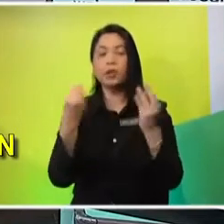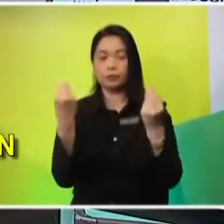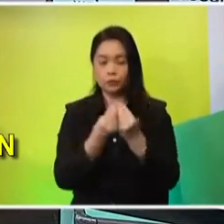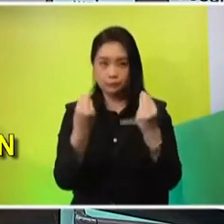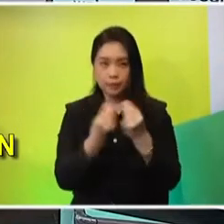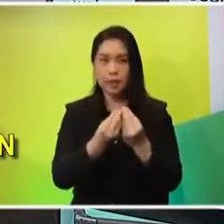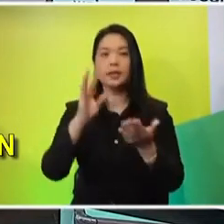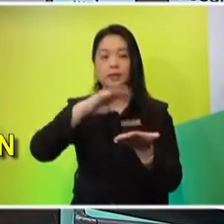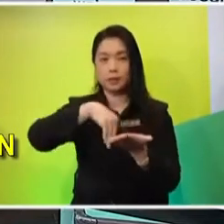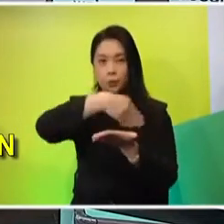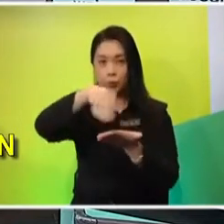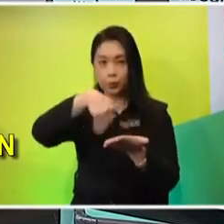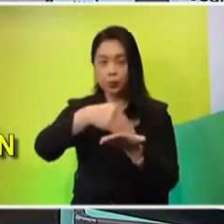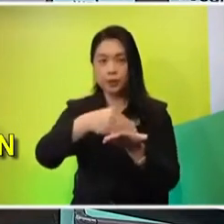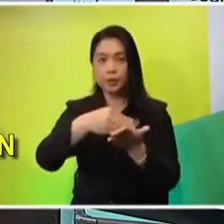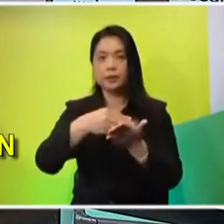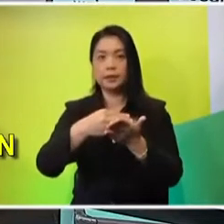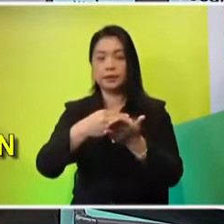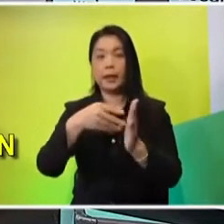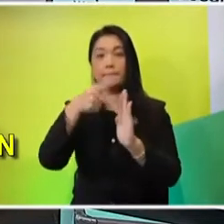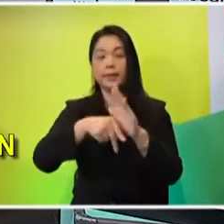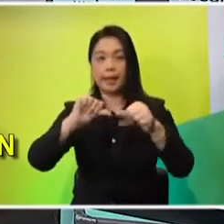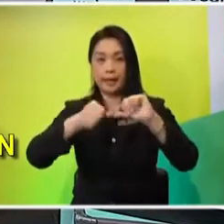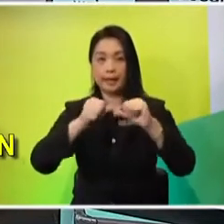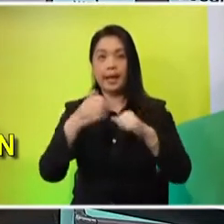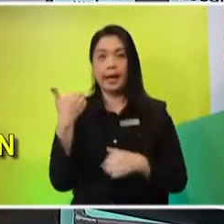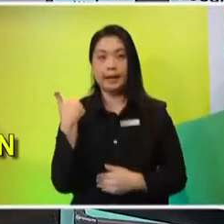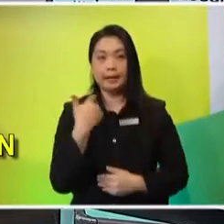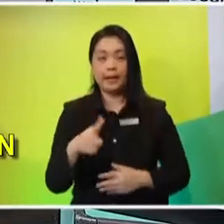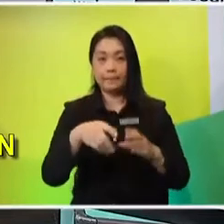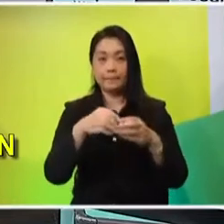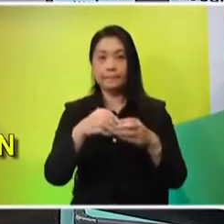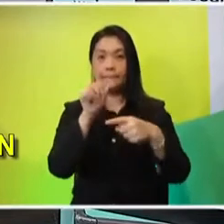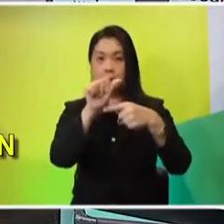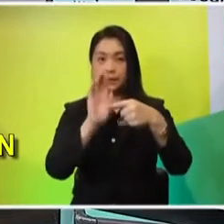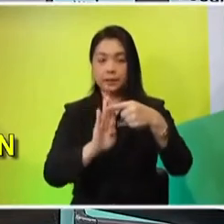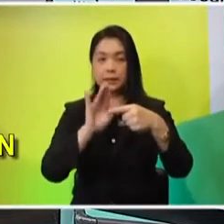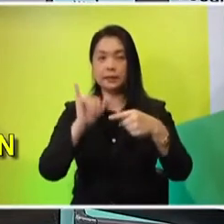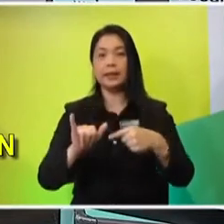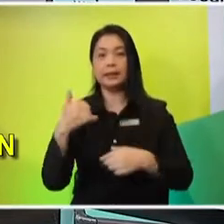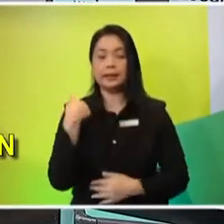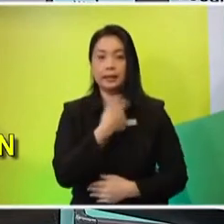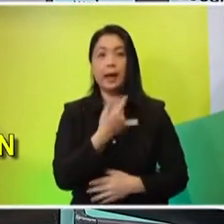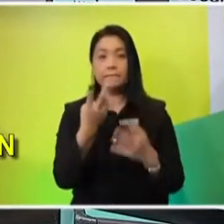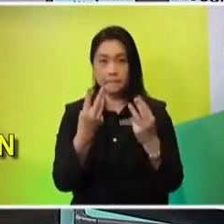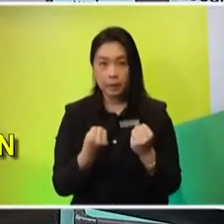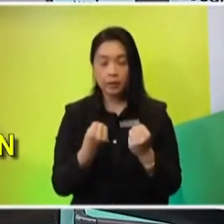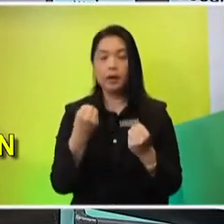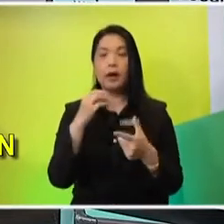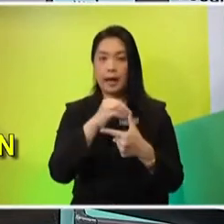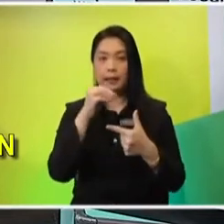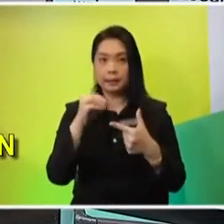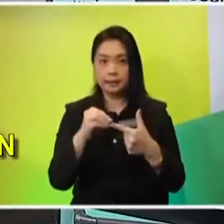keseluruhan. Dan pengangka tu ialah pecahan yang kita mahukan atau yang kita nak lorek